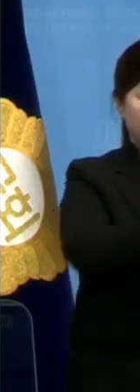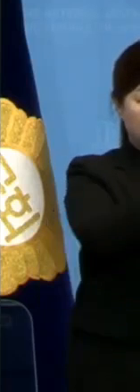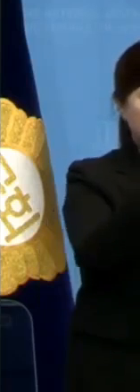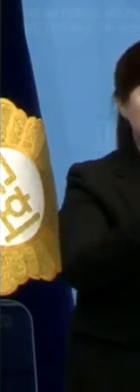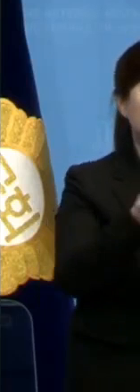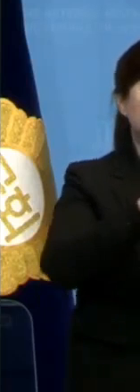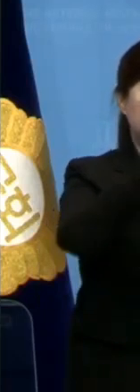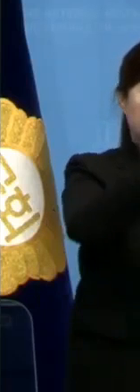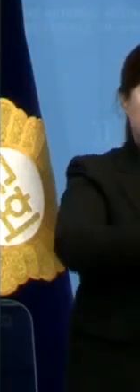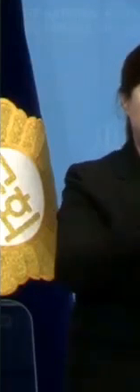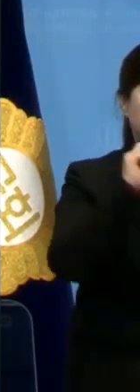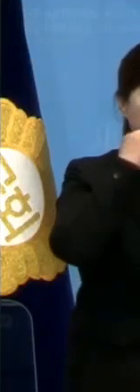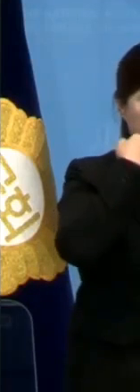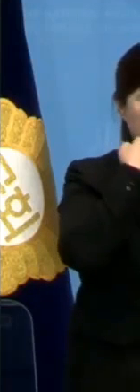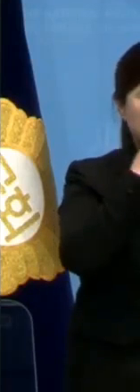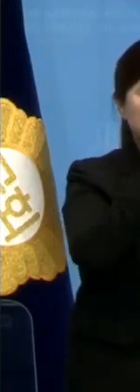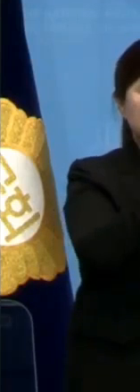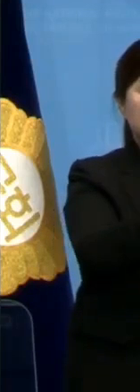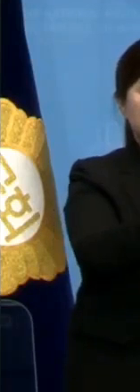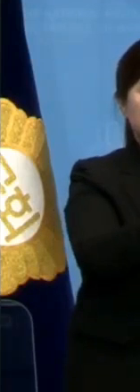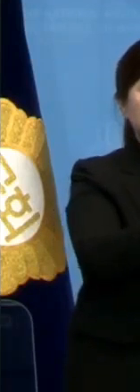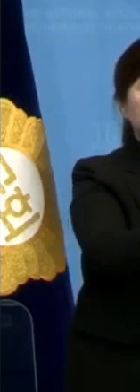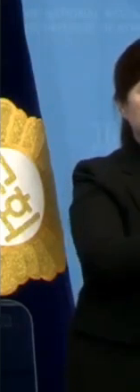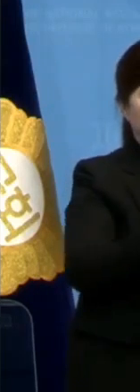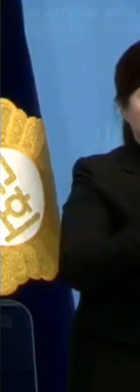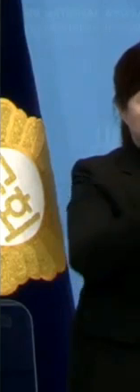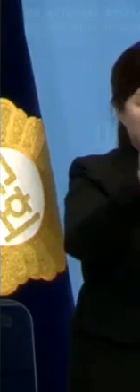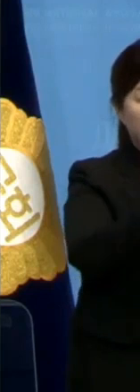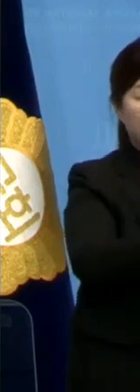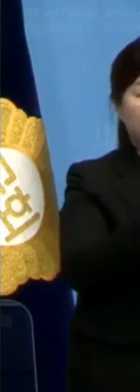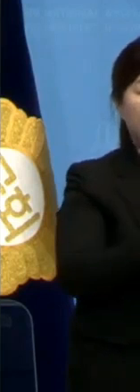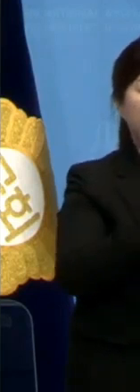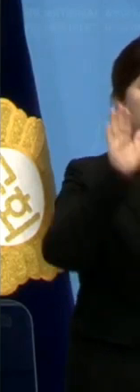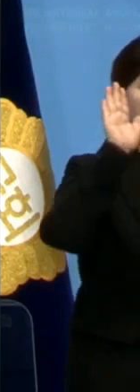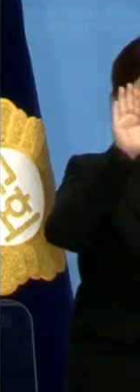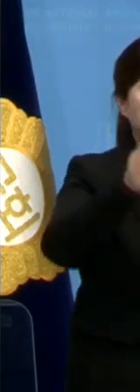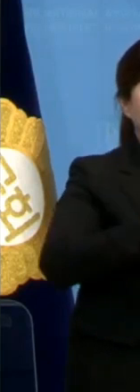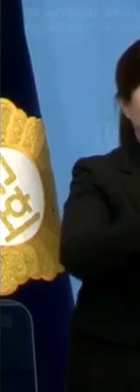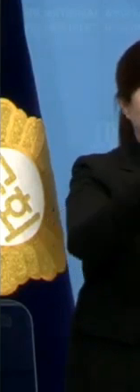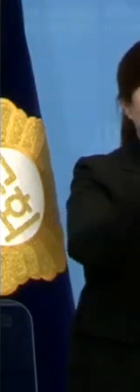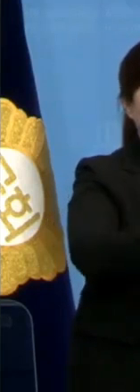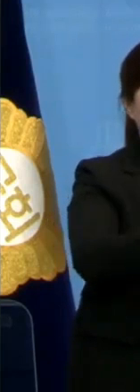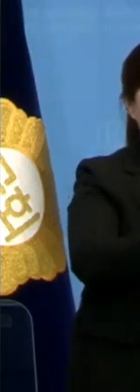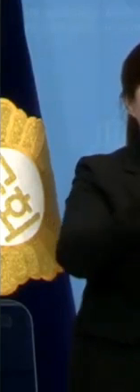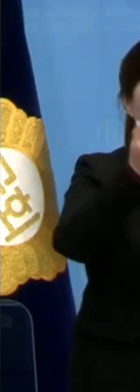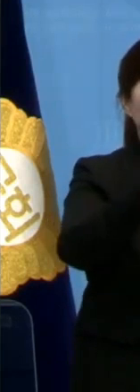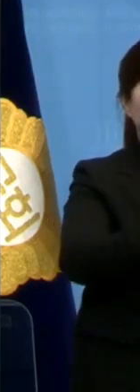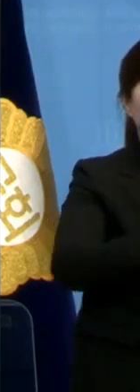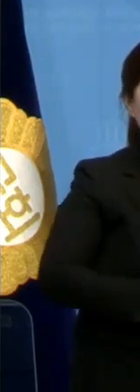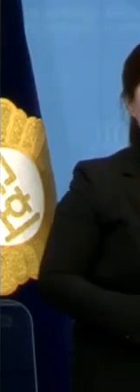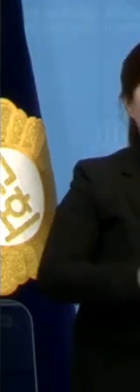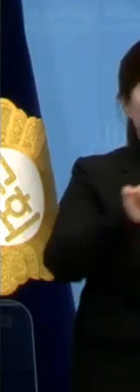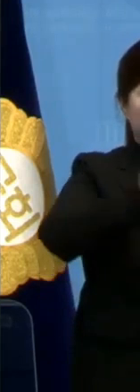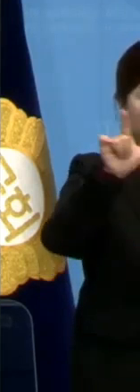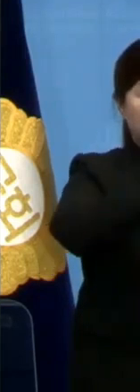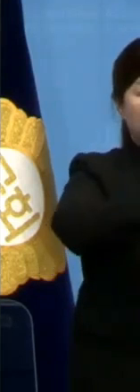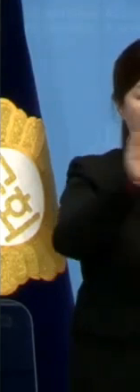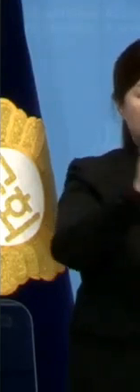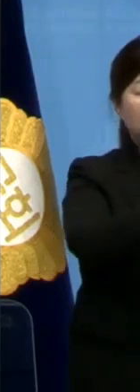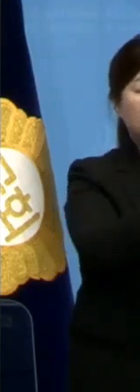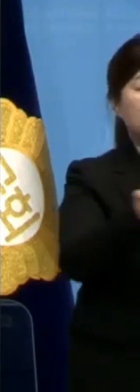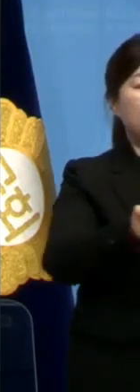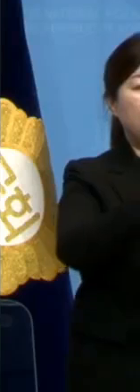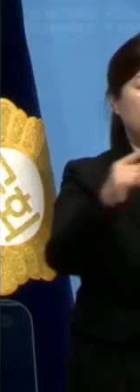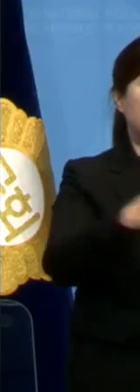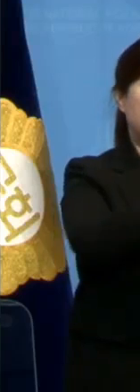코로나19로 전 세계가 어려움을 겪는 가운데 우리는 잘 이겨왔고 앞으로도 이겨낼 것입니다. 그러나 기후변화와